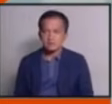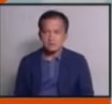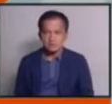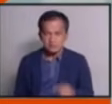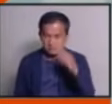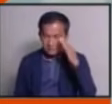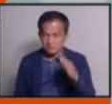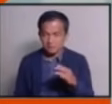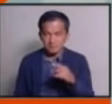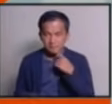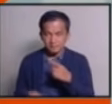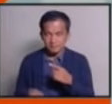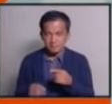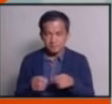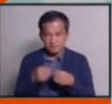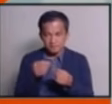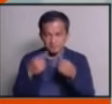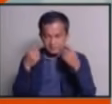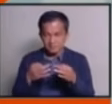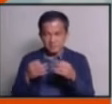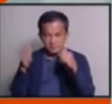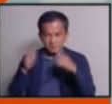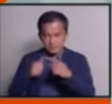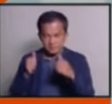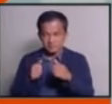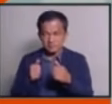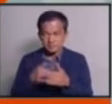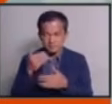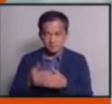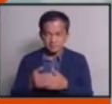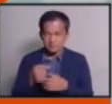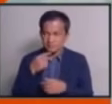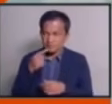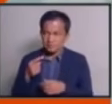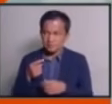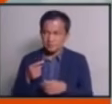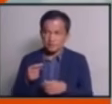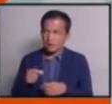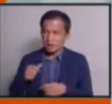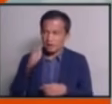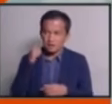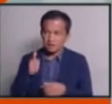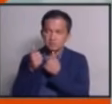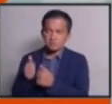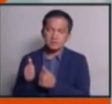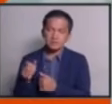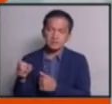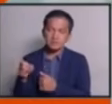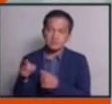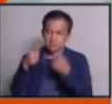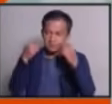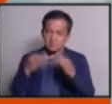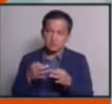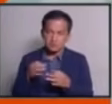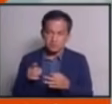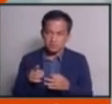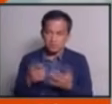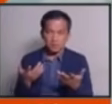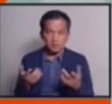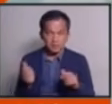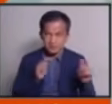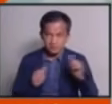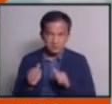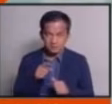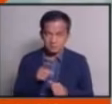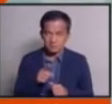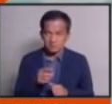Sir, ito na nga po, nagbigay ka ng resolution, nag-agree siya. Pagkatapos, nung sinabi niya, oy, ayoko nang sumunod dyan sa resolution na yan, wala kang action.